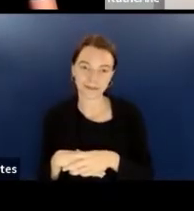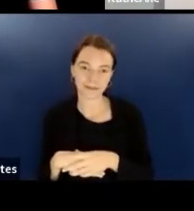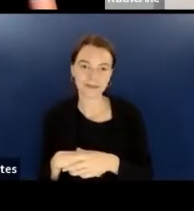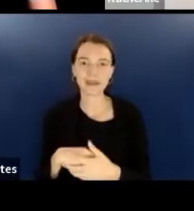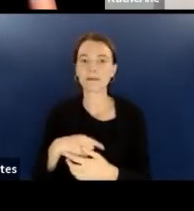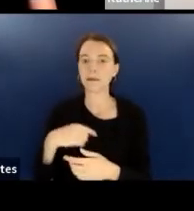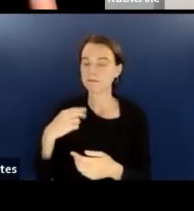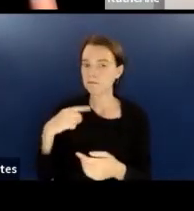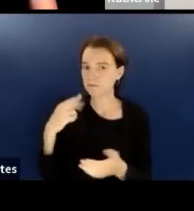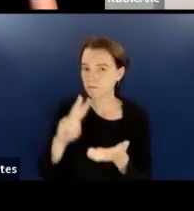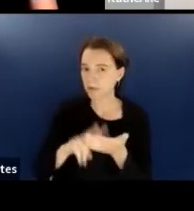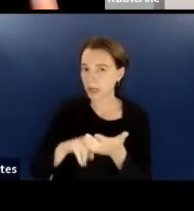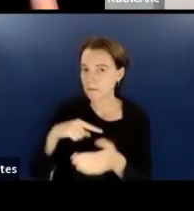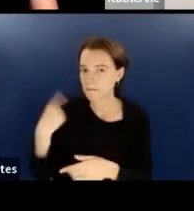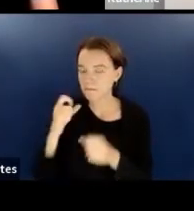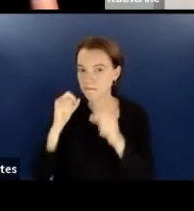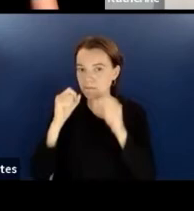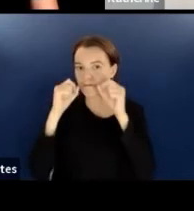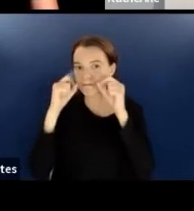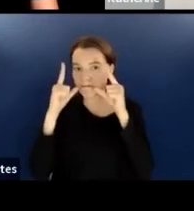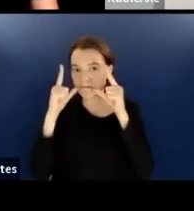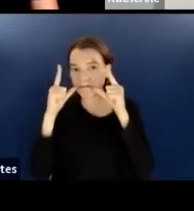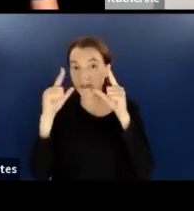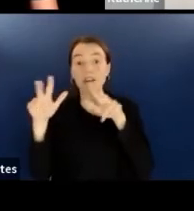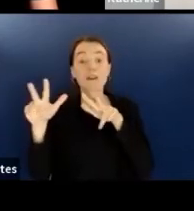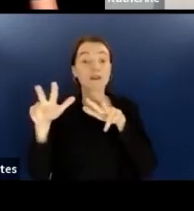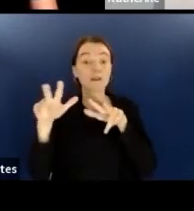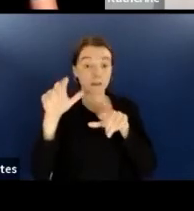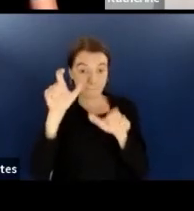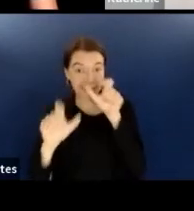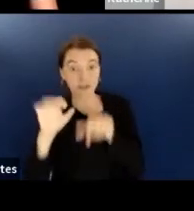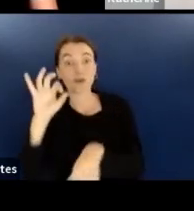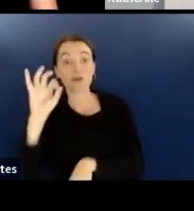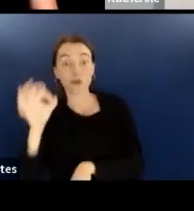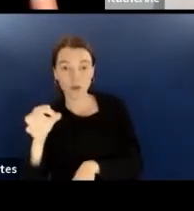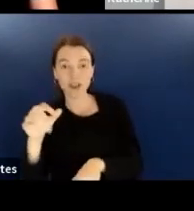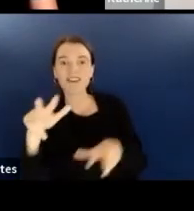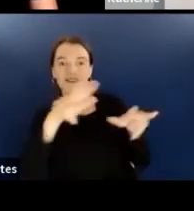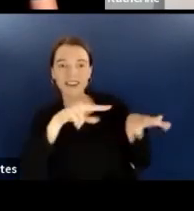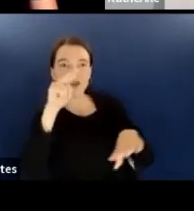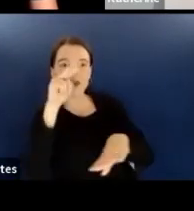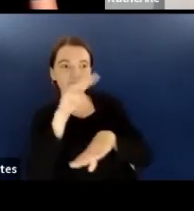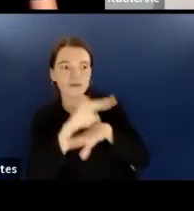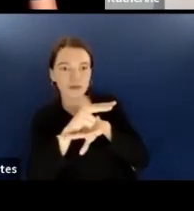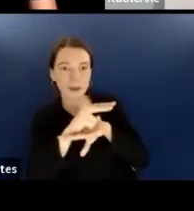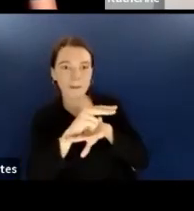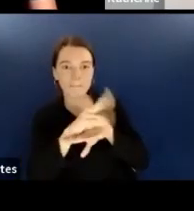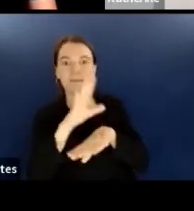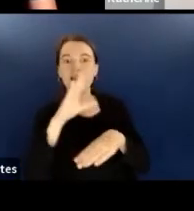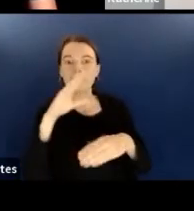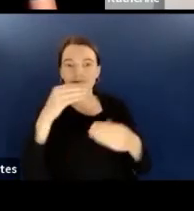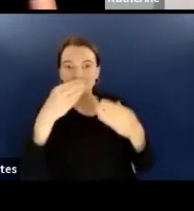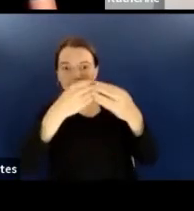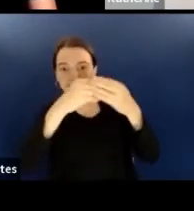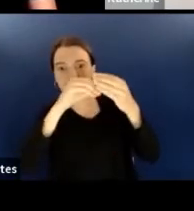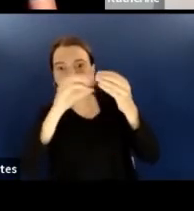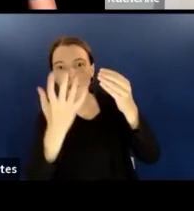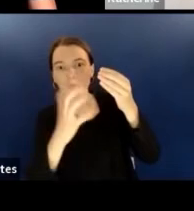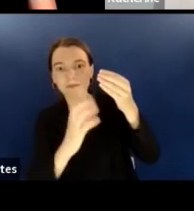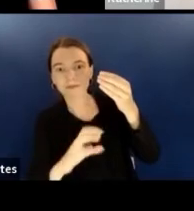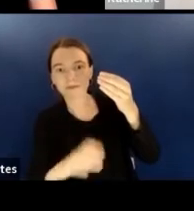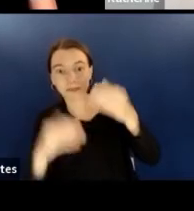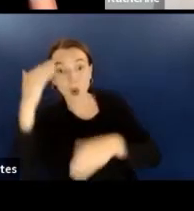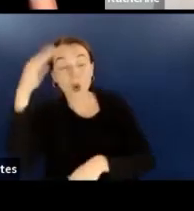surpris de voir que beaucoup de gens ont vu la vidéo, mais n'ont pas vu toutes les vidéos où on expliquait un petit peu à la Excusez-moi. fois le projet, mais surtout la